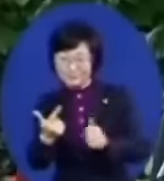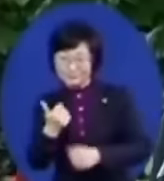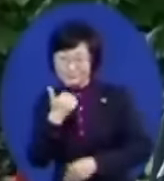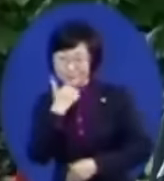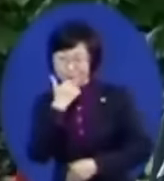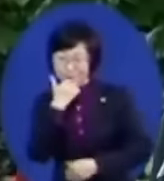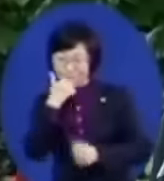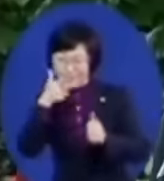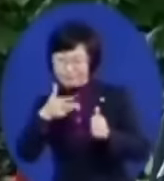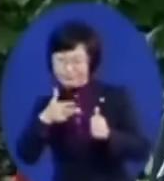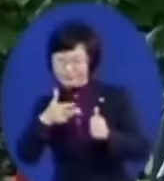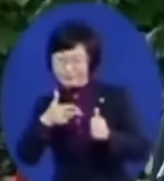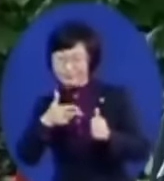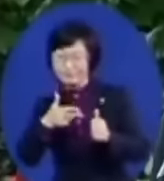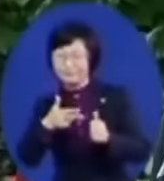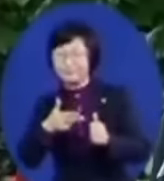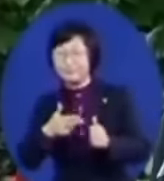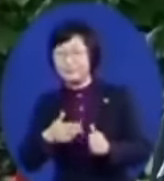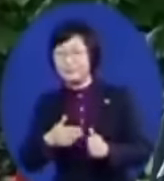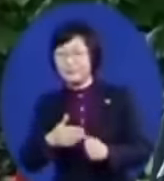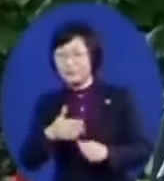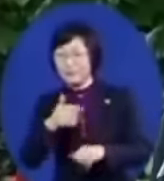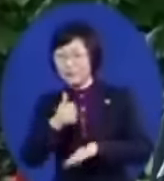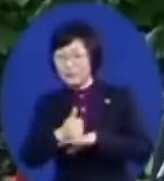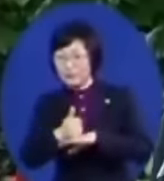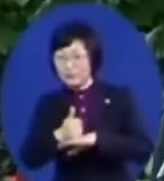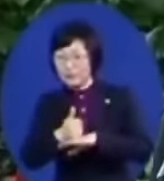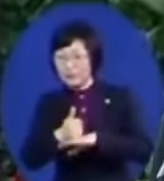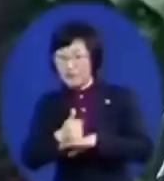걸어가다가 마침 히피 청년 한 사람이